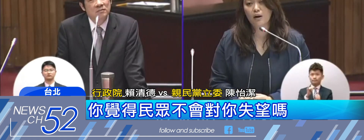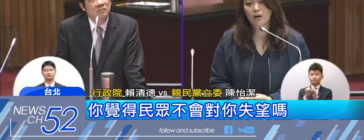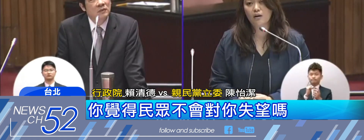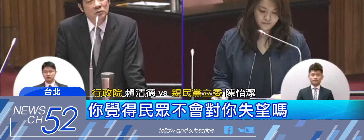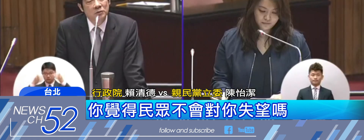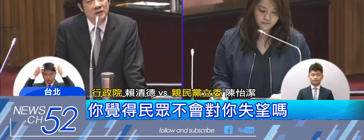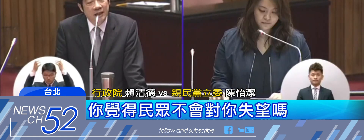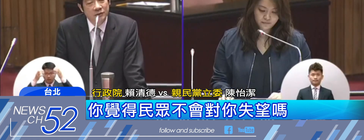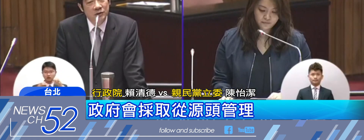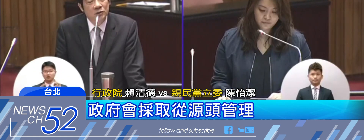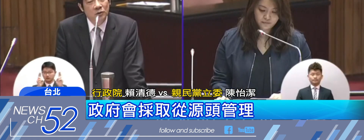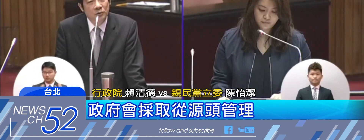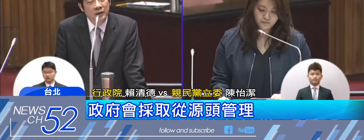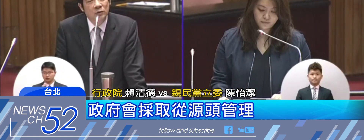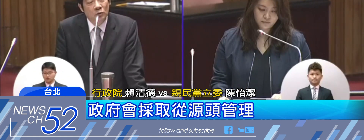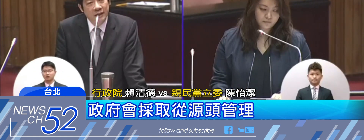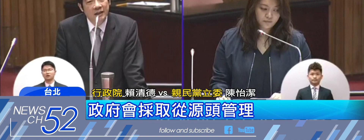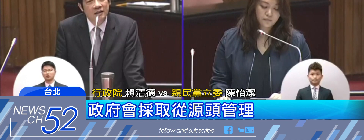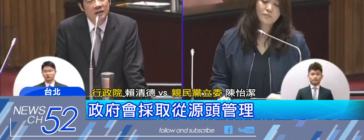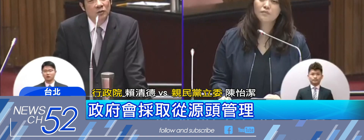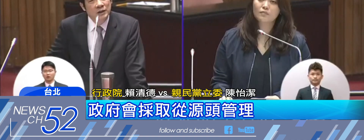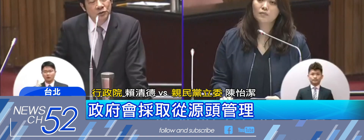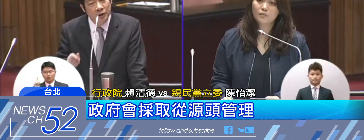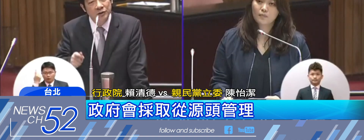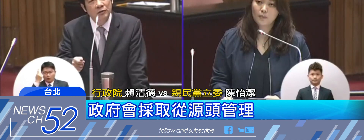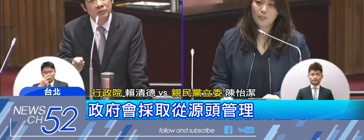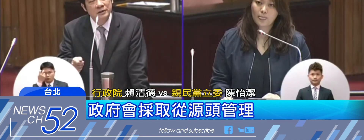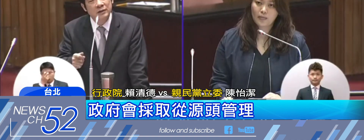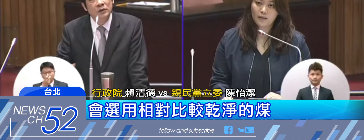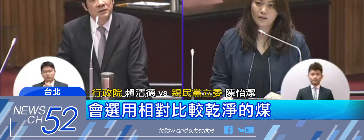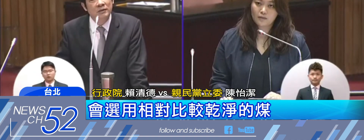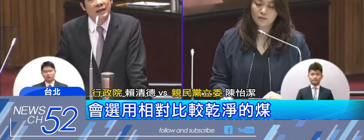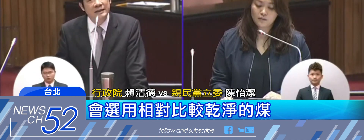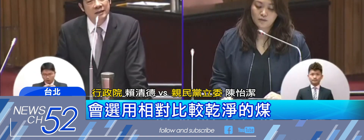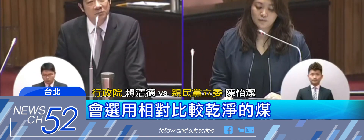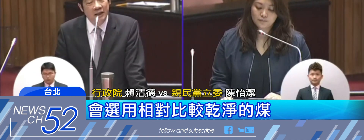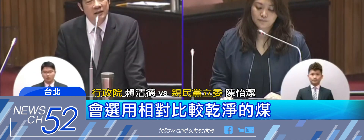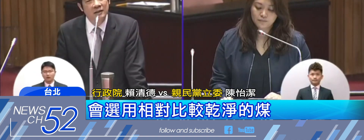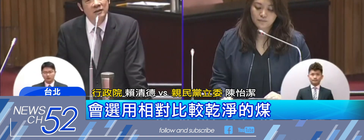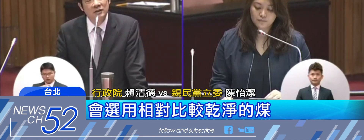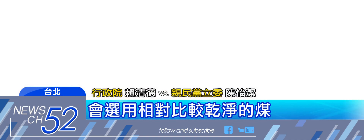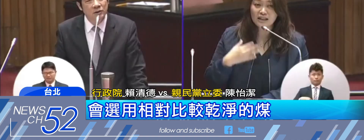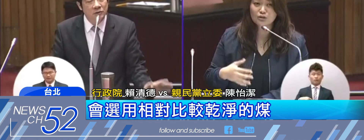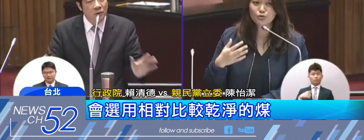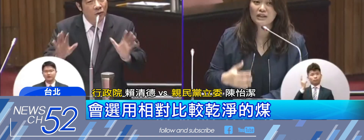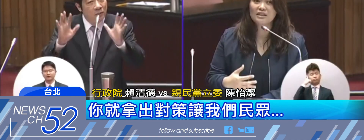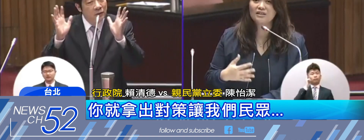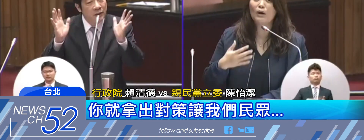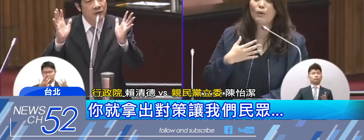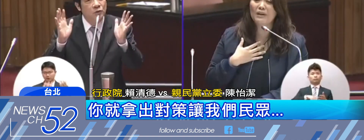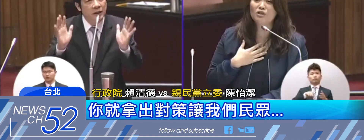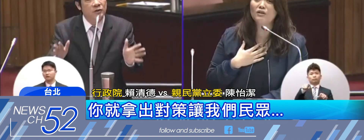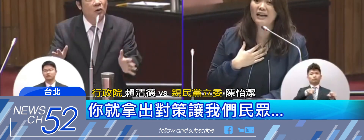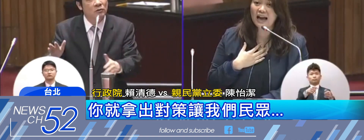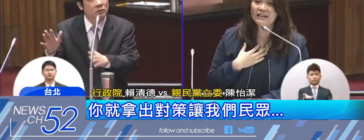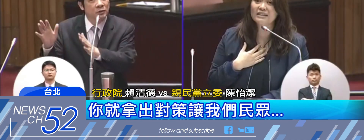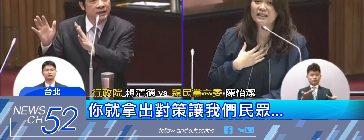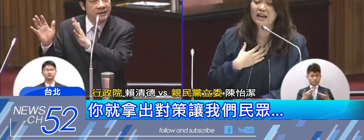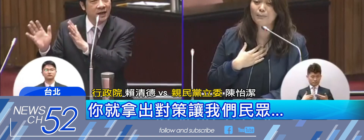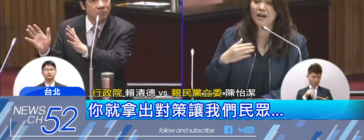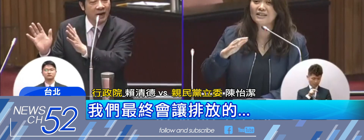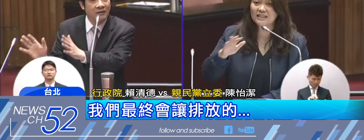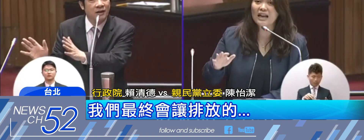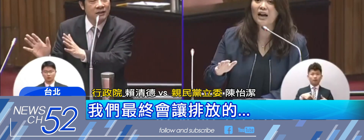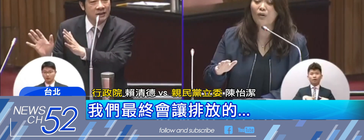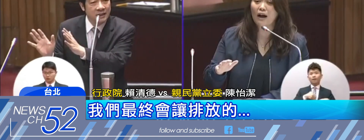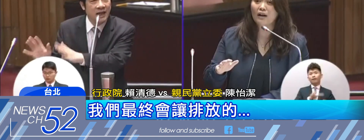你失望吗？ 政府会采取从源头管理，会选用相对比较干净的煤。 你就拿出对策，让我民众可以安